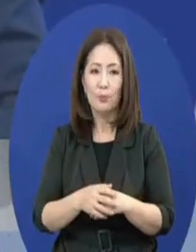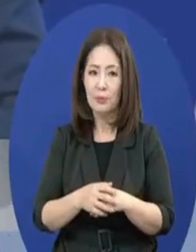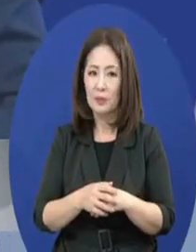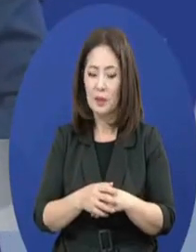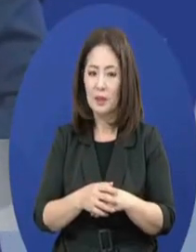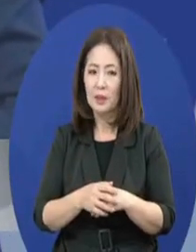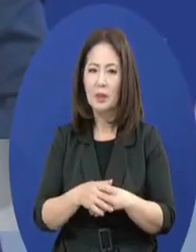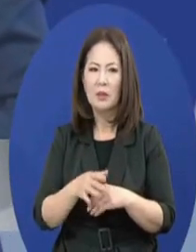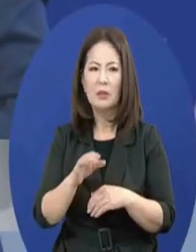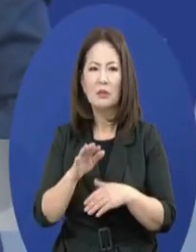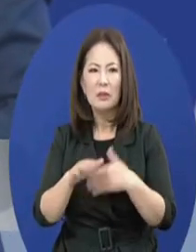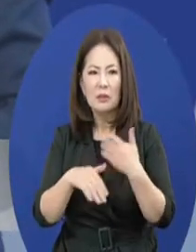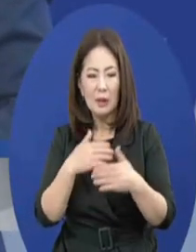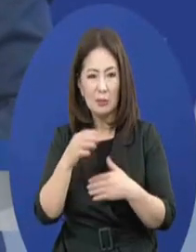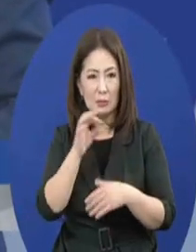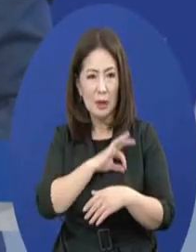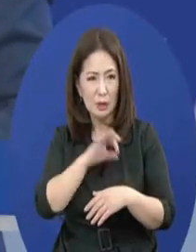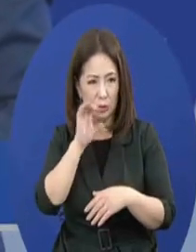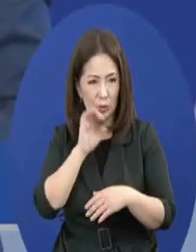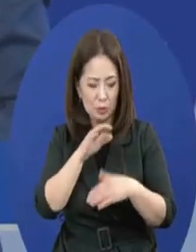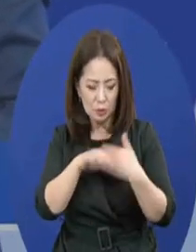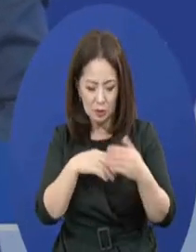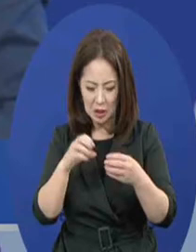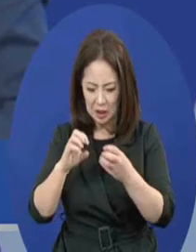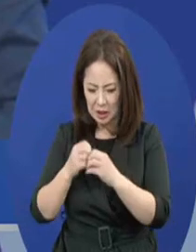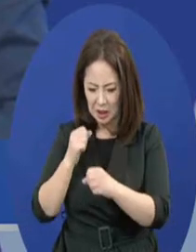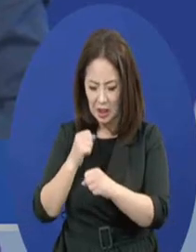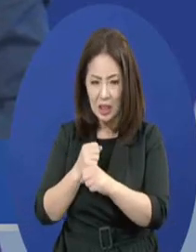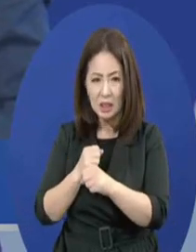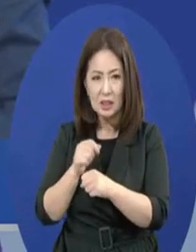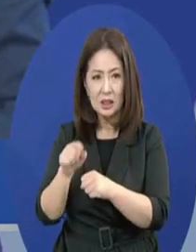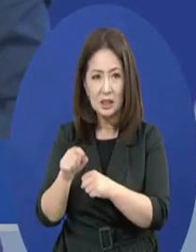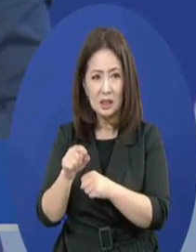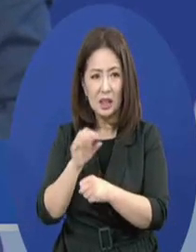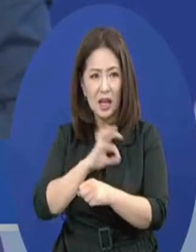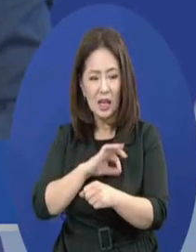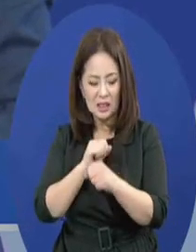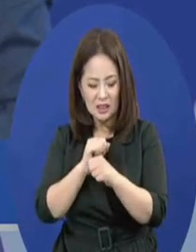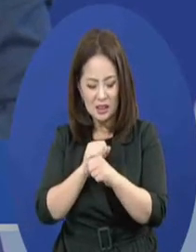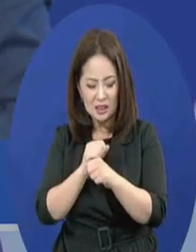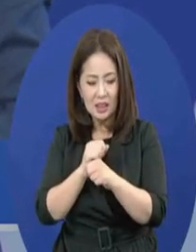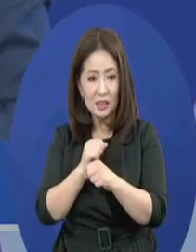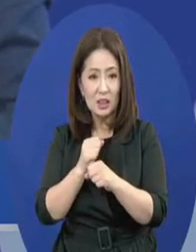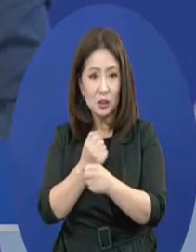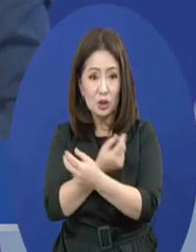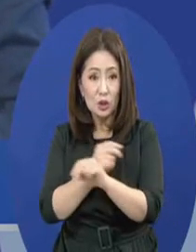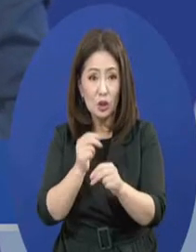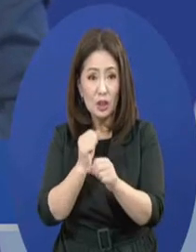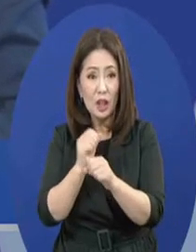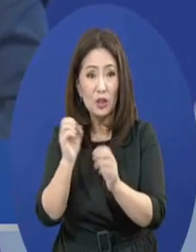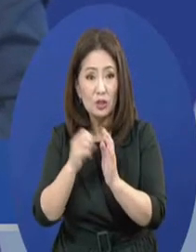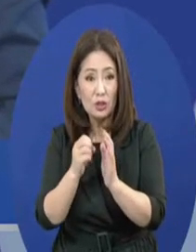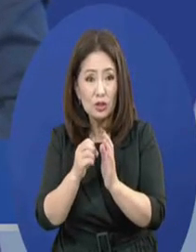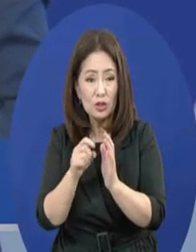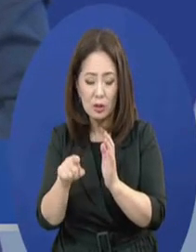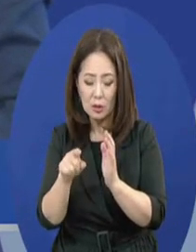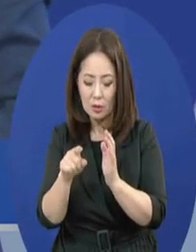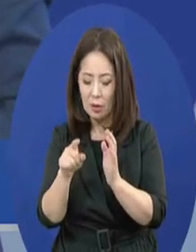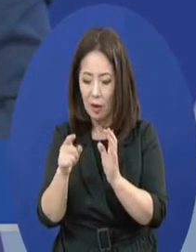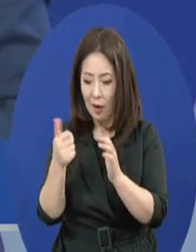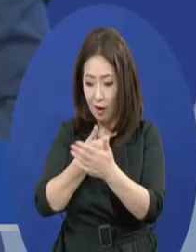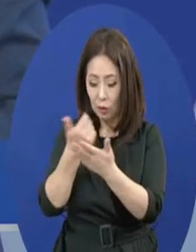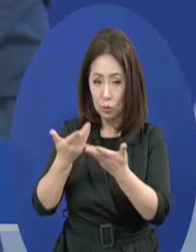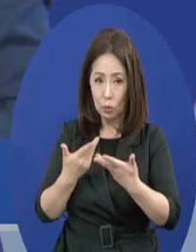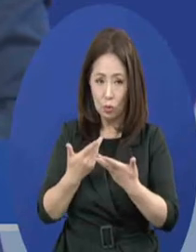этгээдүүд явц суу ашиг сонирхлаа хязгаарлаж, энэ чүгүүгийн хүлээсэн ажлын хэсэг чөлөөтэй ажиллах нөхцөлөөр хангахгүй бол хуулийн хэрэгжилт үзэл